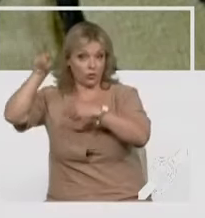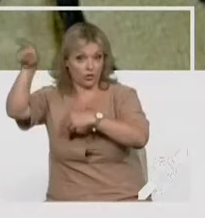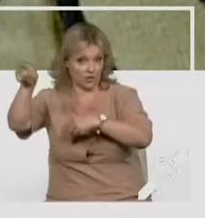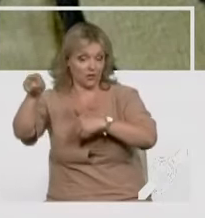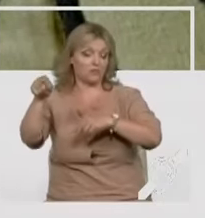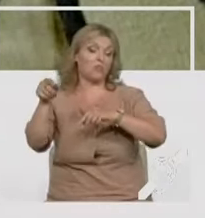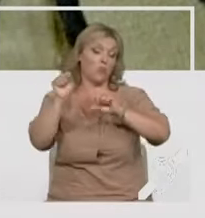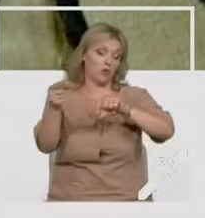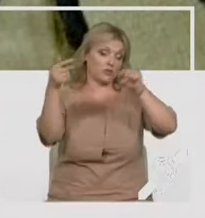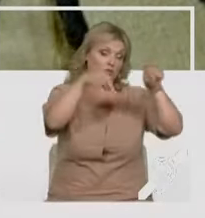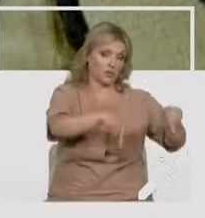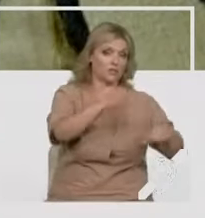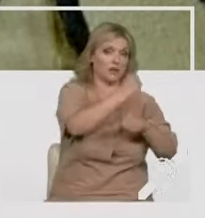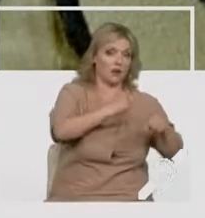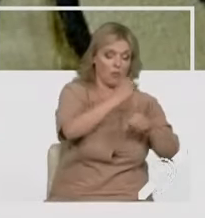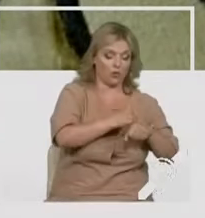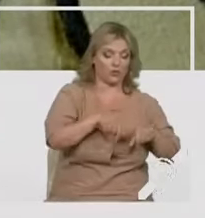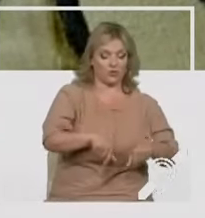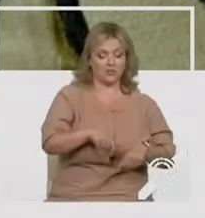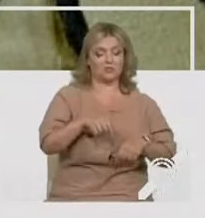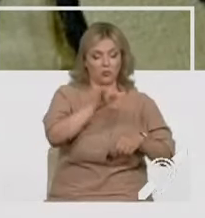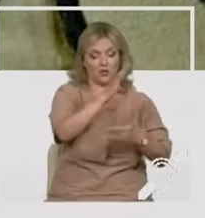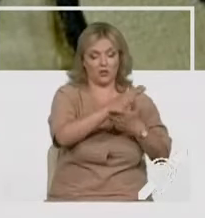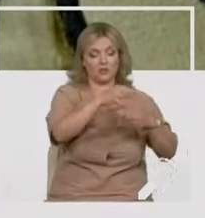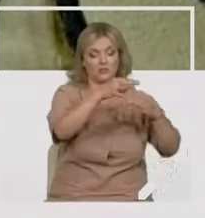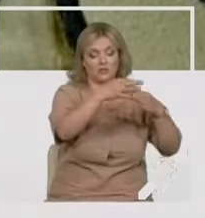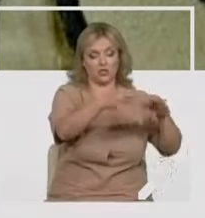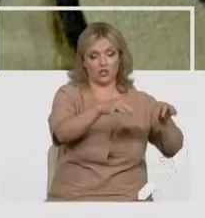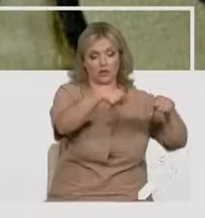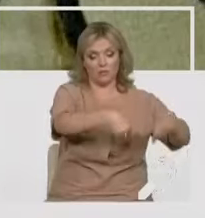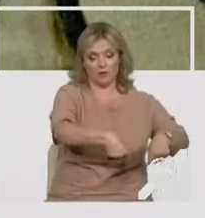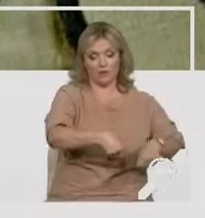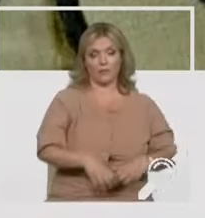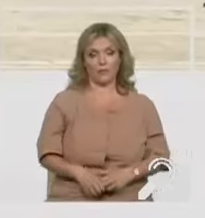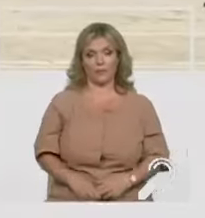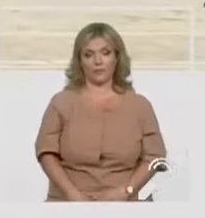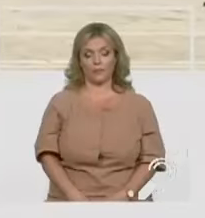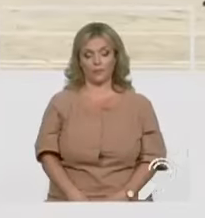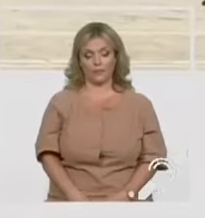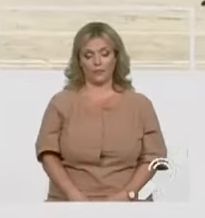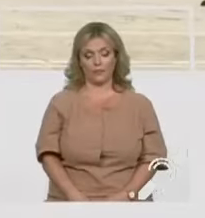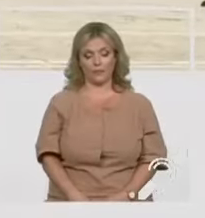serviciul militar în cadrul Armatei Naționale, timp de 5 ani.